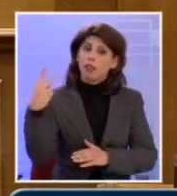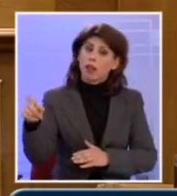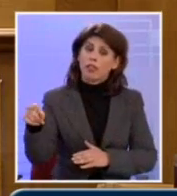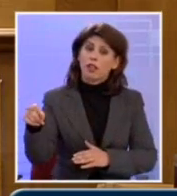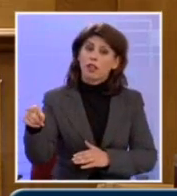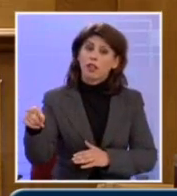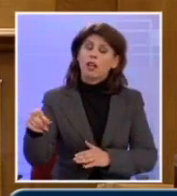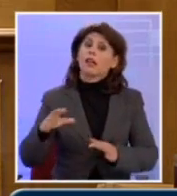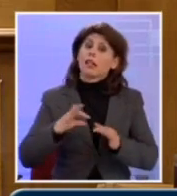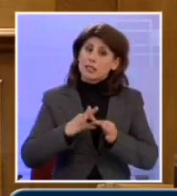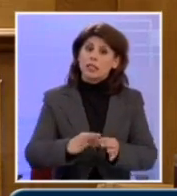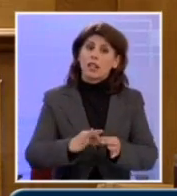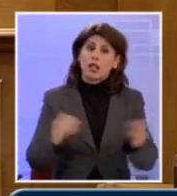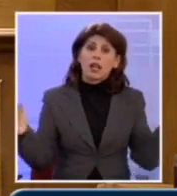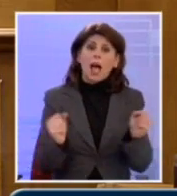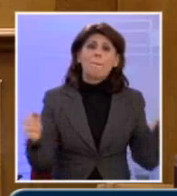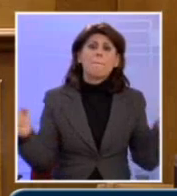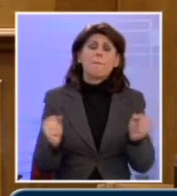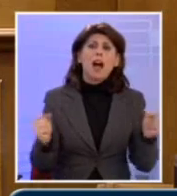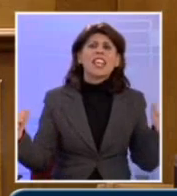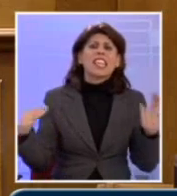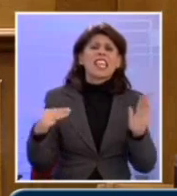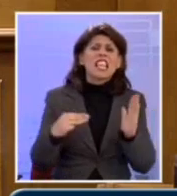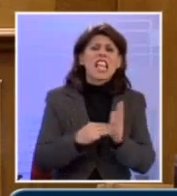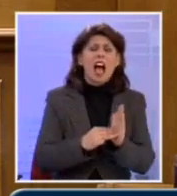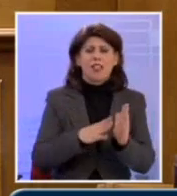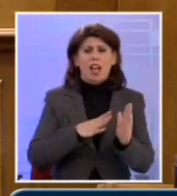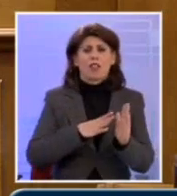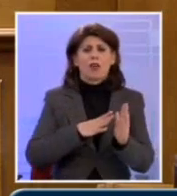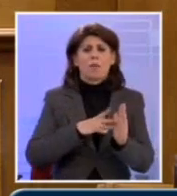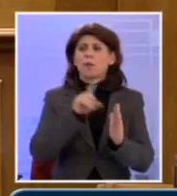να ξεπαγιάζουν χιλιάδες νοικοκυριά που ζουν χωρίς ρεύμα.